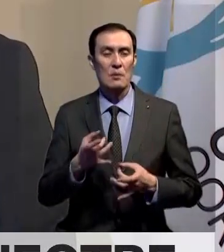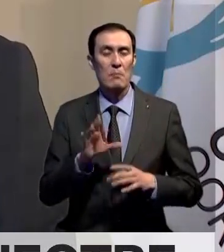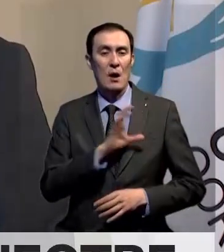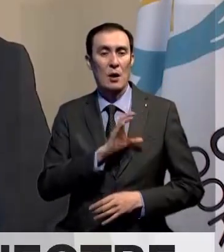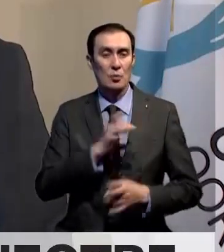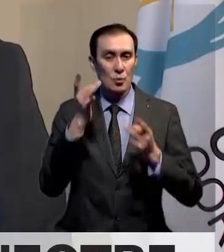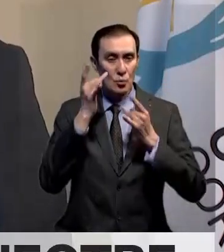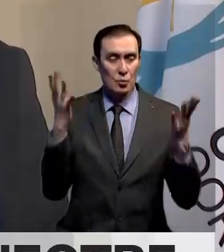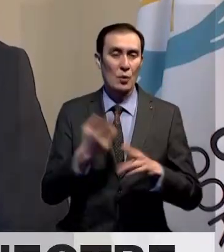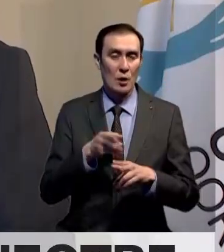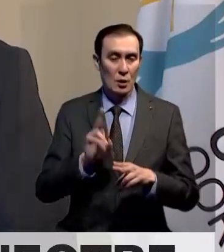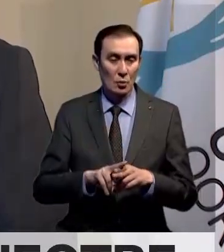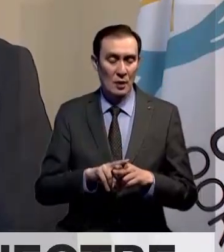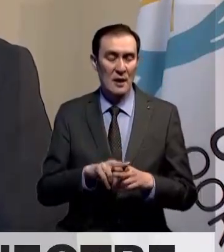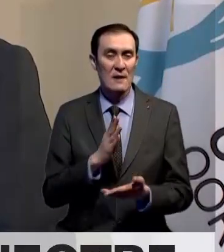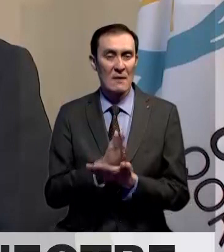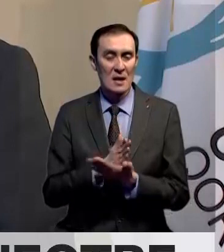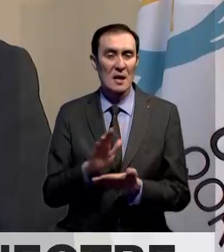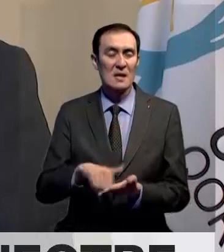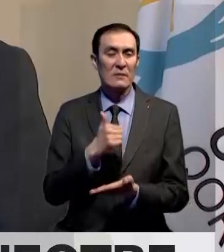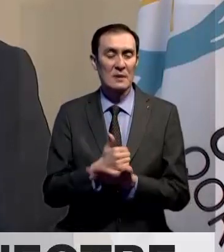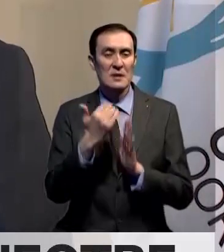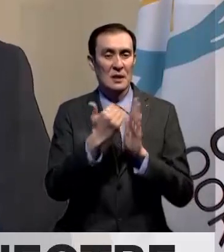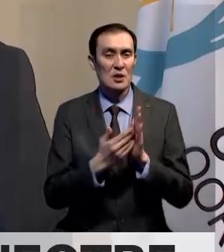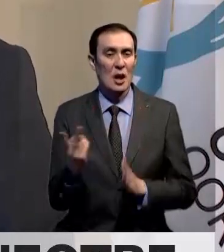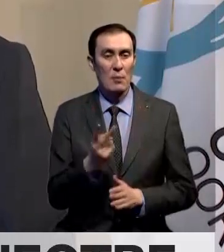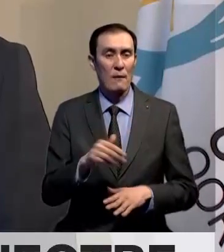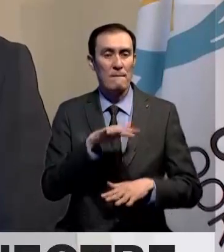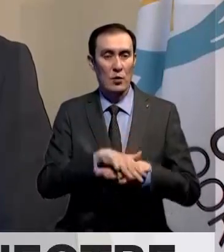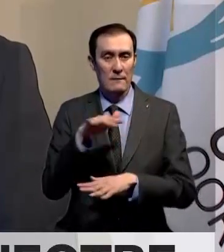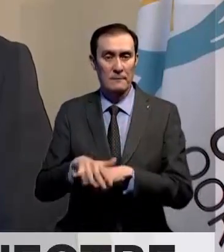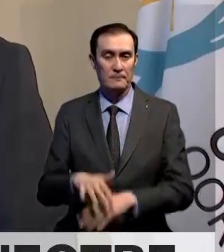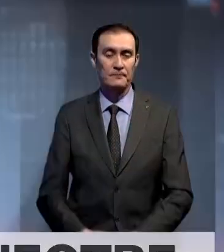культуру, которые непосредственно являются основными задачами обеих фондов.